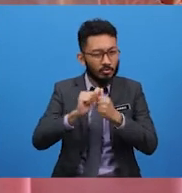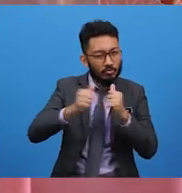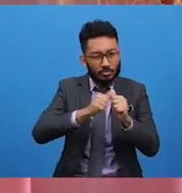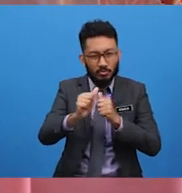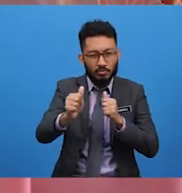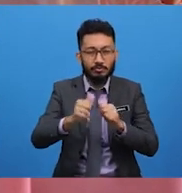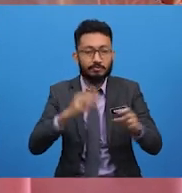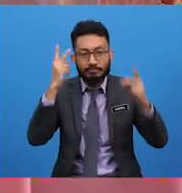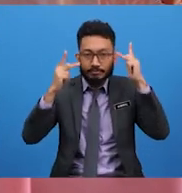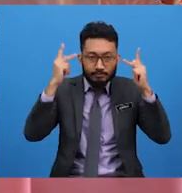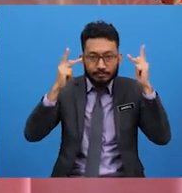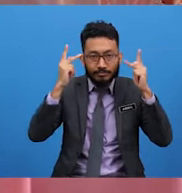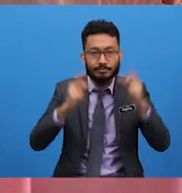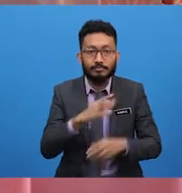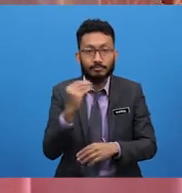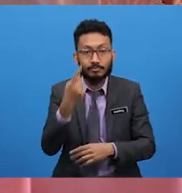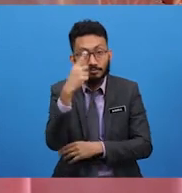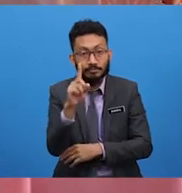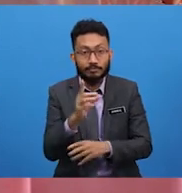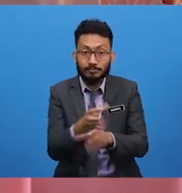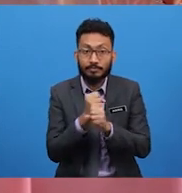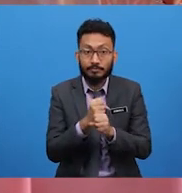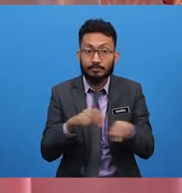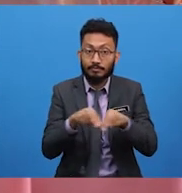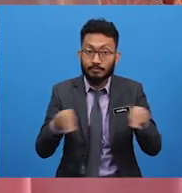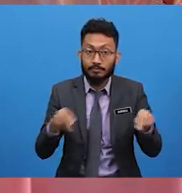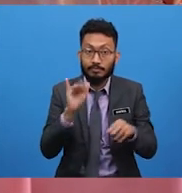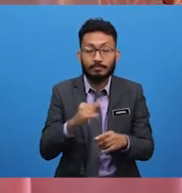kekeliruan serta untuk mendapatkan ukuran yang tepat.